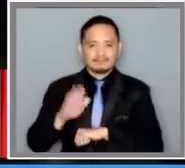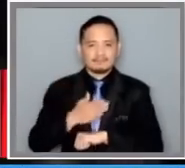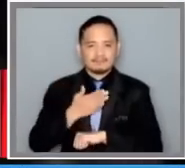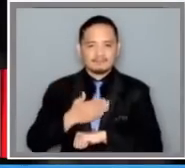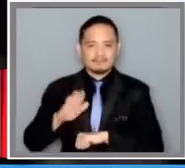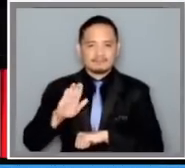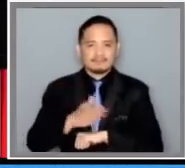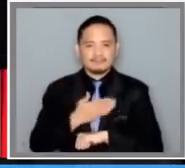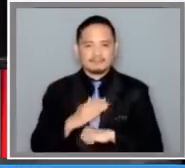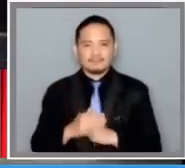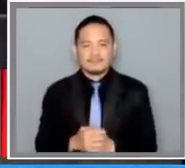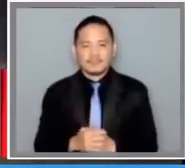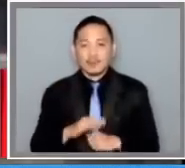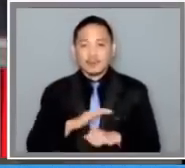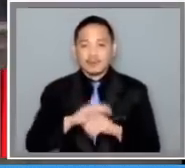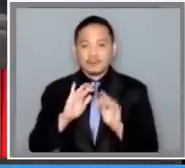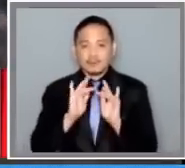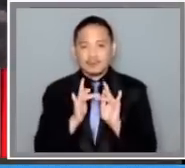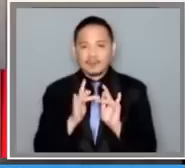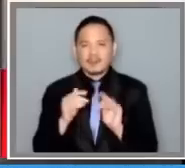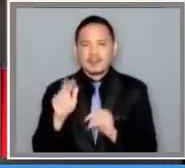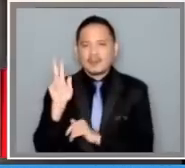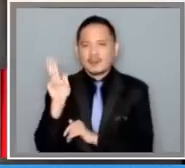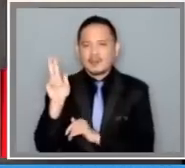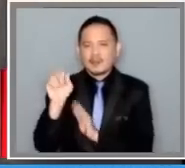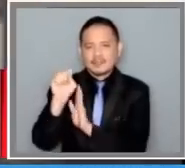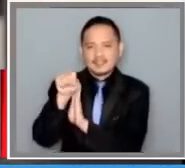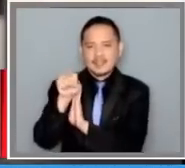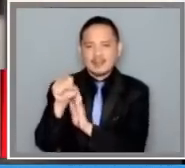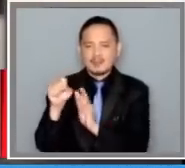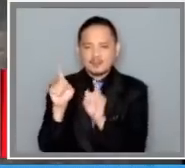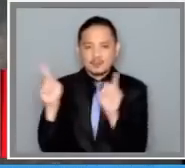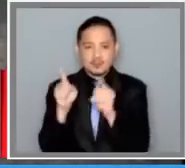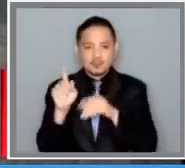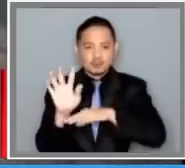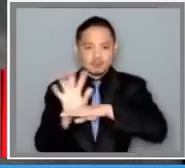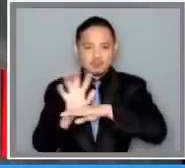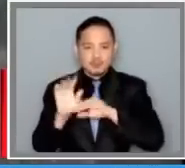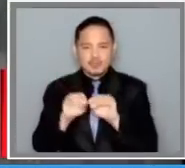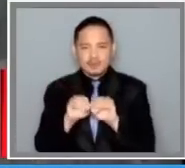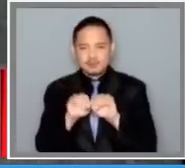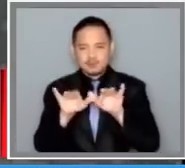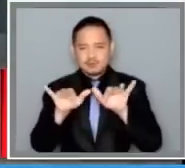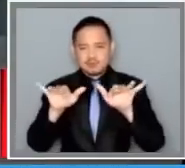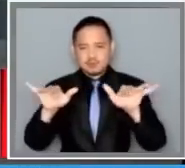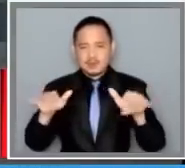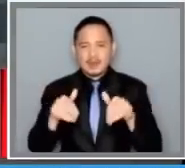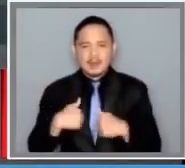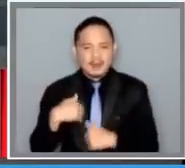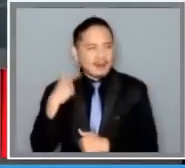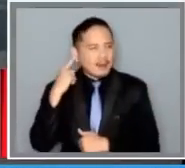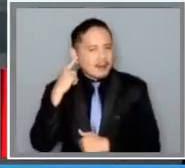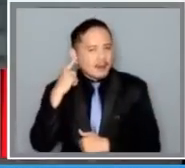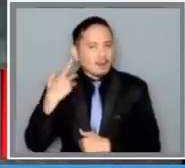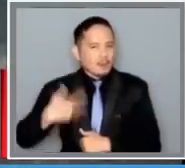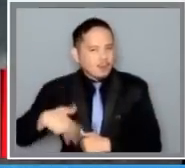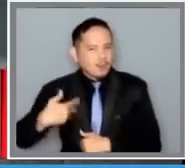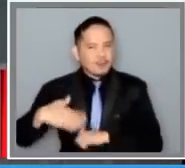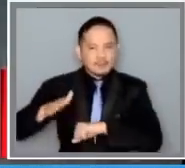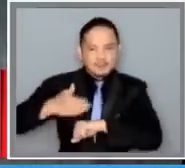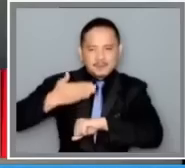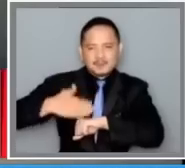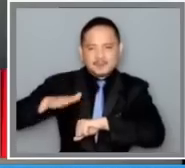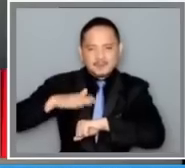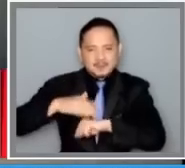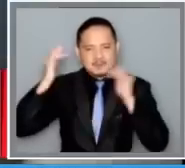Trending online ang 30-second teaser na in-release ng Big Hit Music. Kasabay ng catchy beat, makikita ang naglalakad si JK habang hawak ang